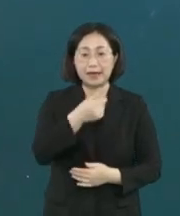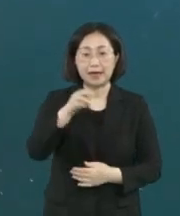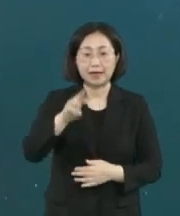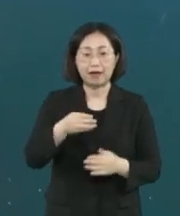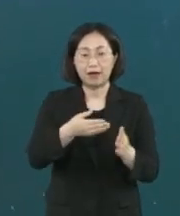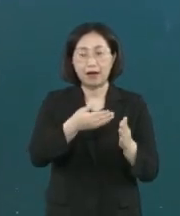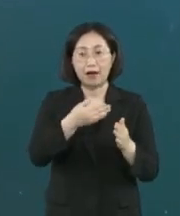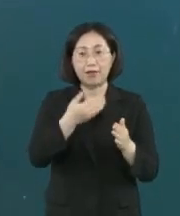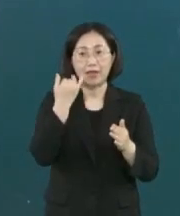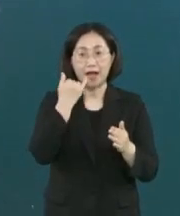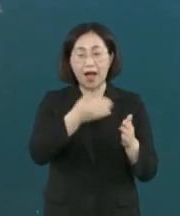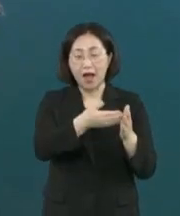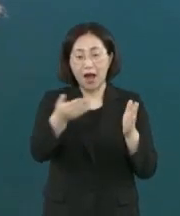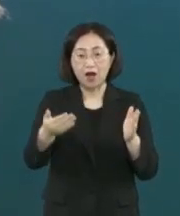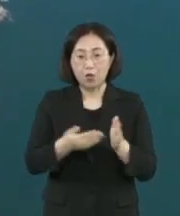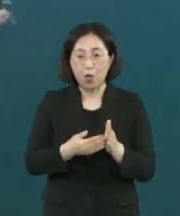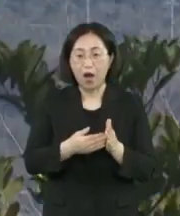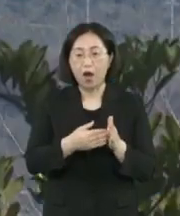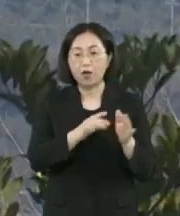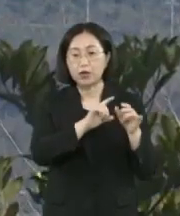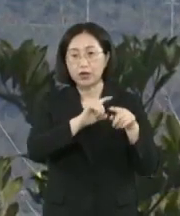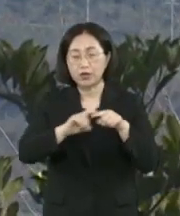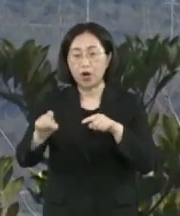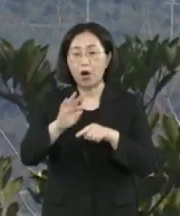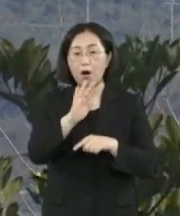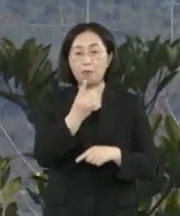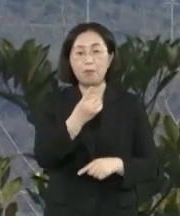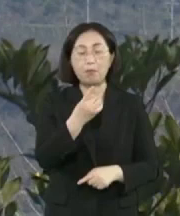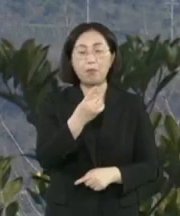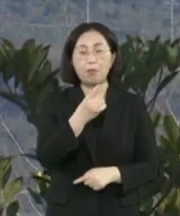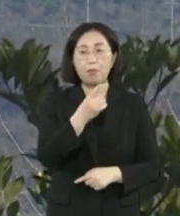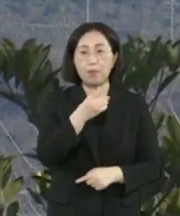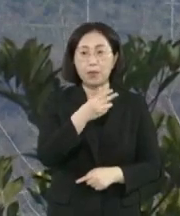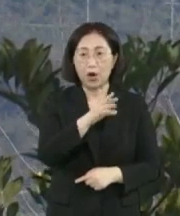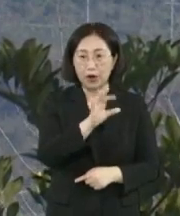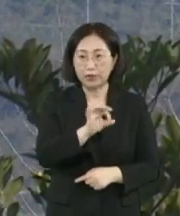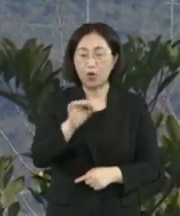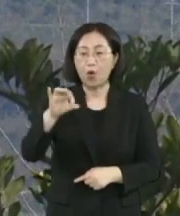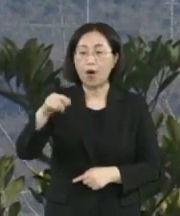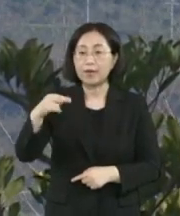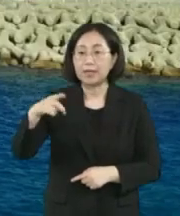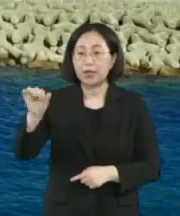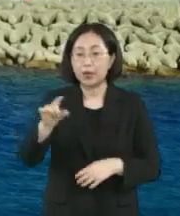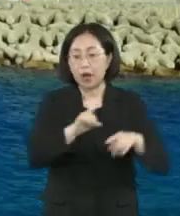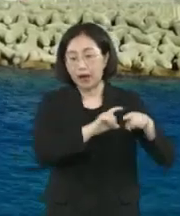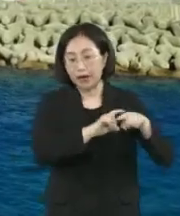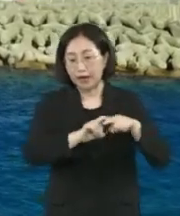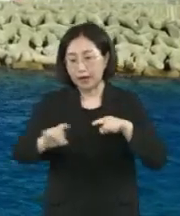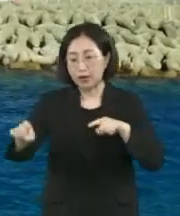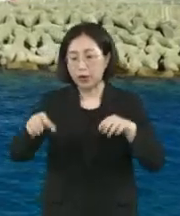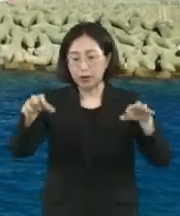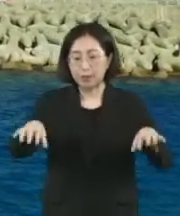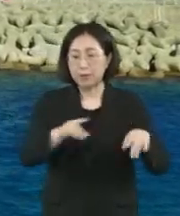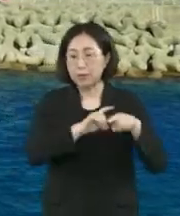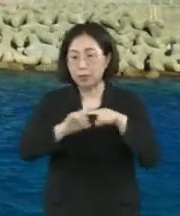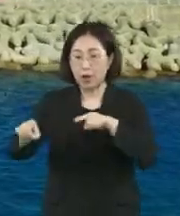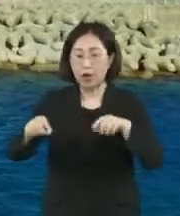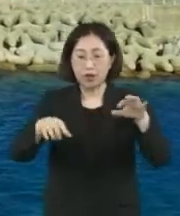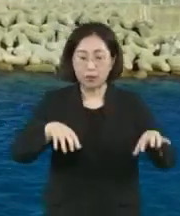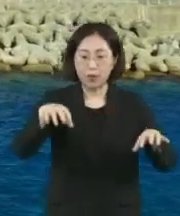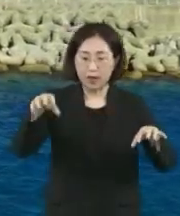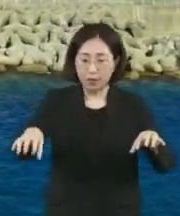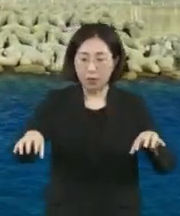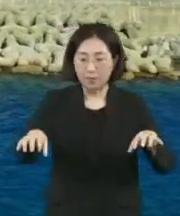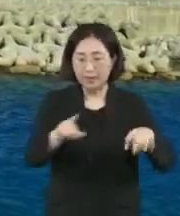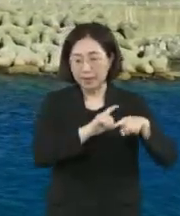대천항과 해저 터널로 이어지는 보령 원산도와 인근 삽시도가 해상 관광 케이블카로 연결됩니다. 섬과 섬